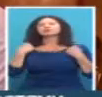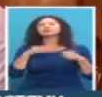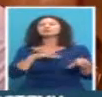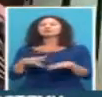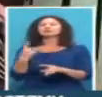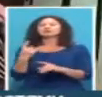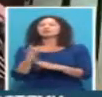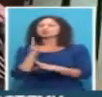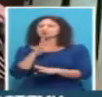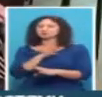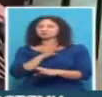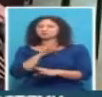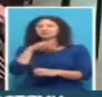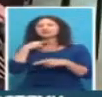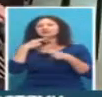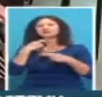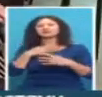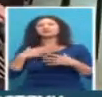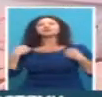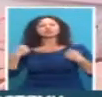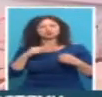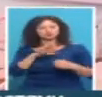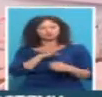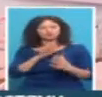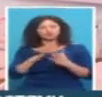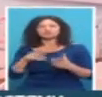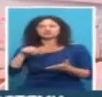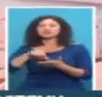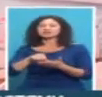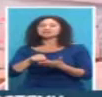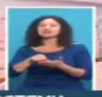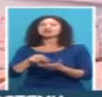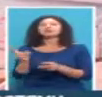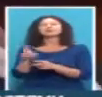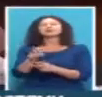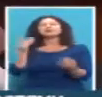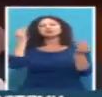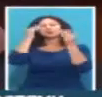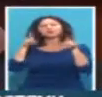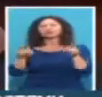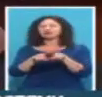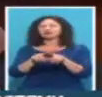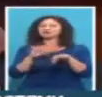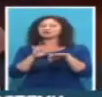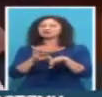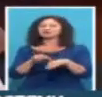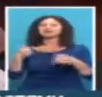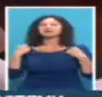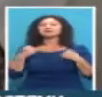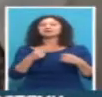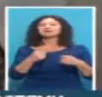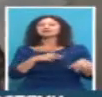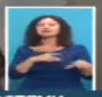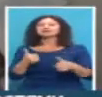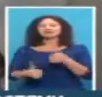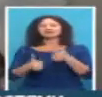первую очередь. Основной упор был сделан на спорт. Большинство участников круглого стола пришли к единому мнению – проводить спортивные состязания на природе.